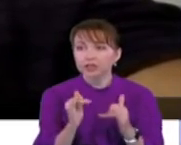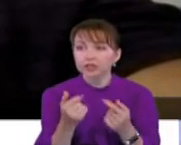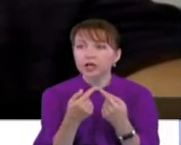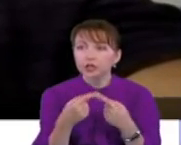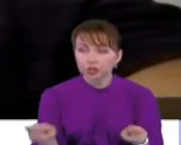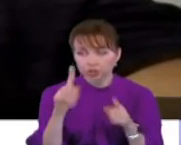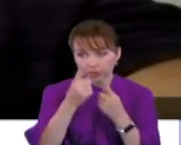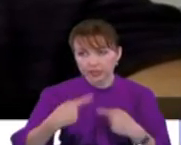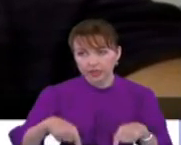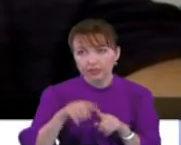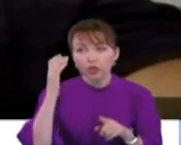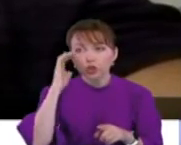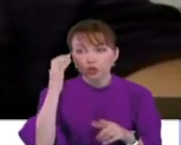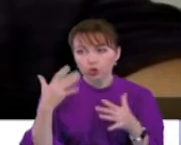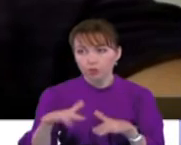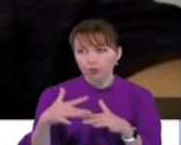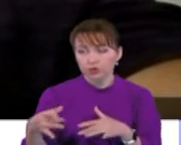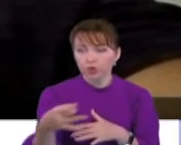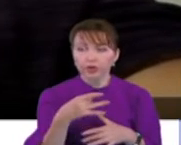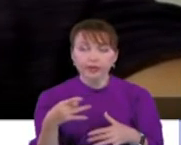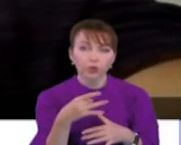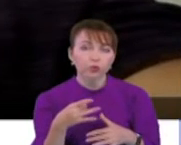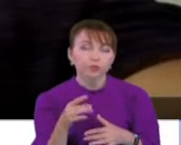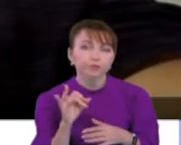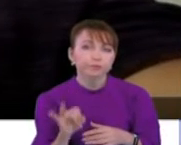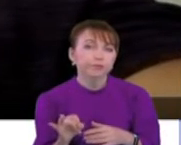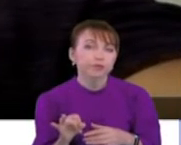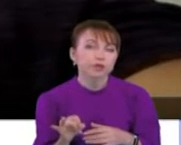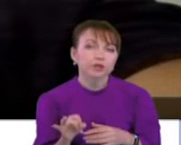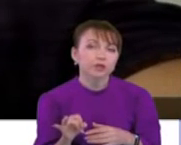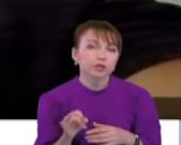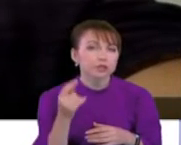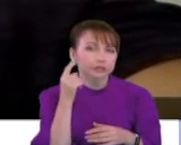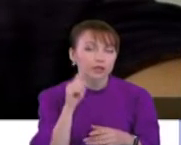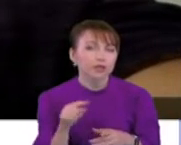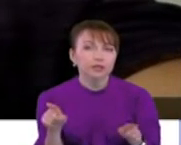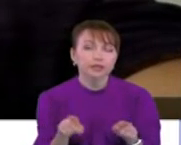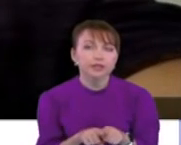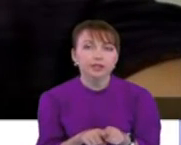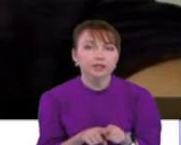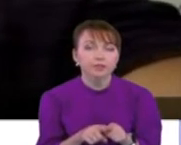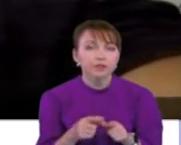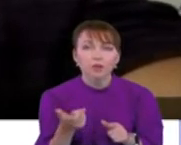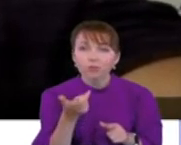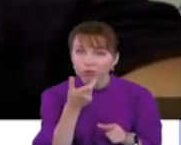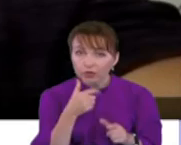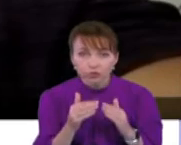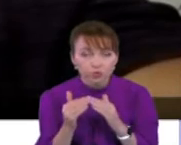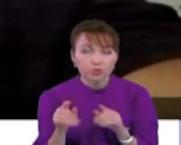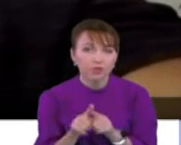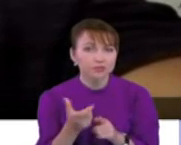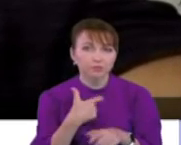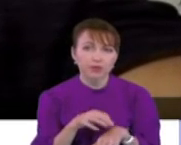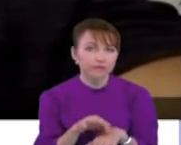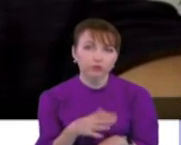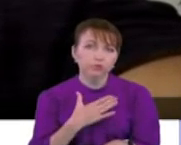країн Чорноморського регіону. І, ну, знаєте, так порядні сусіди так себе не ведуть, це на мій